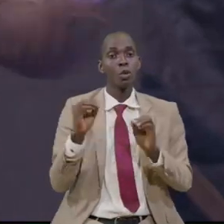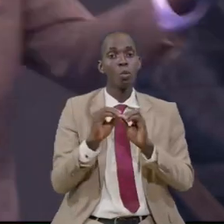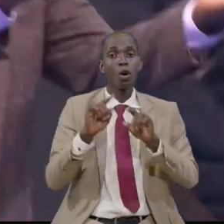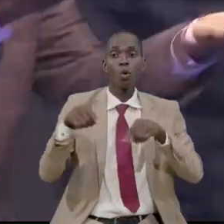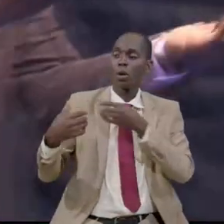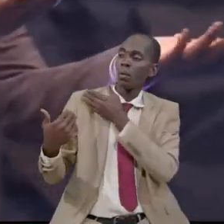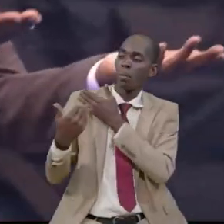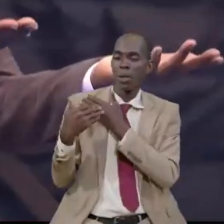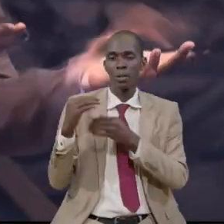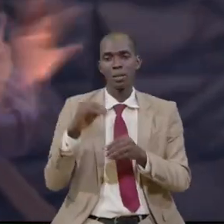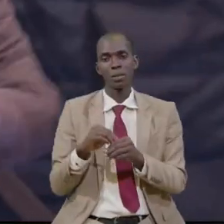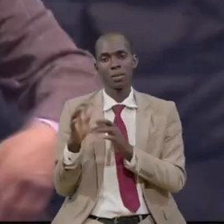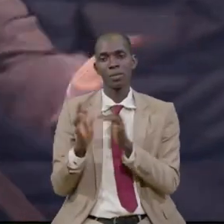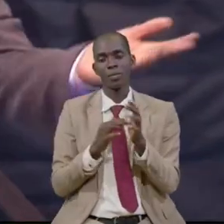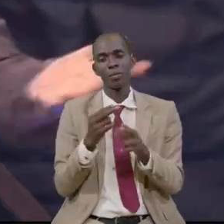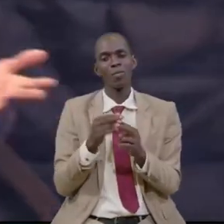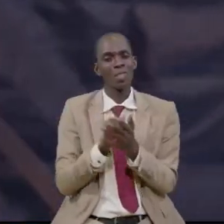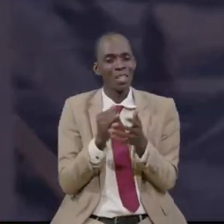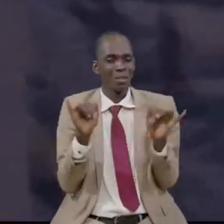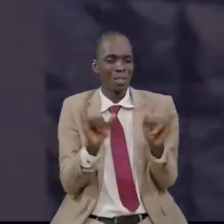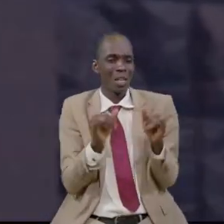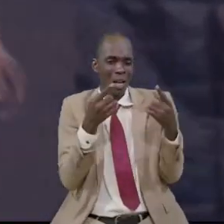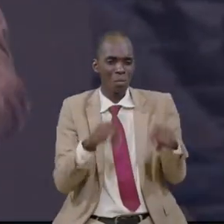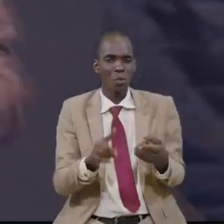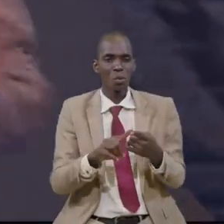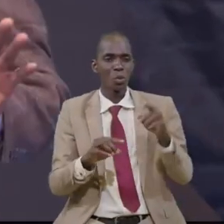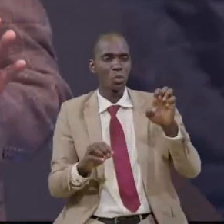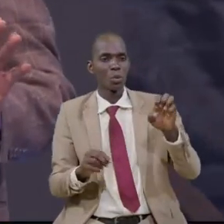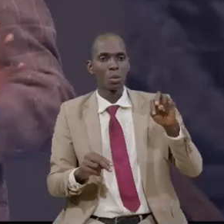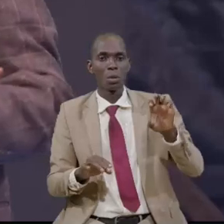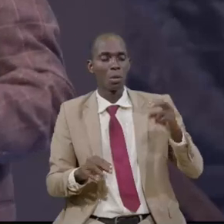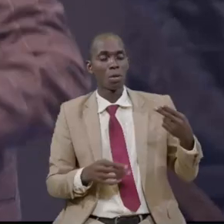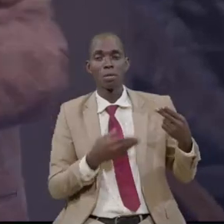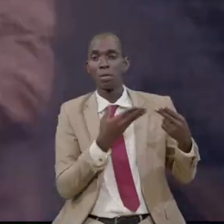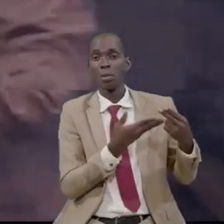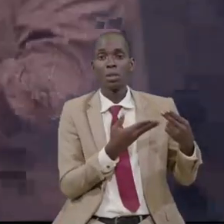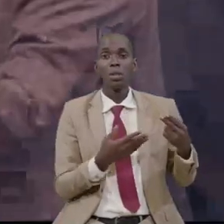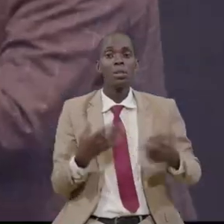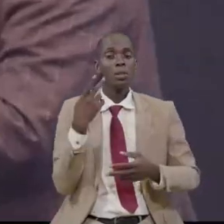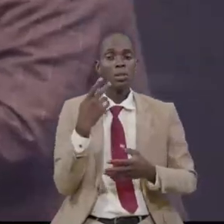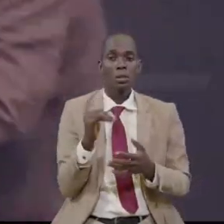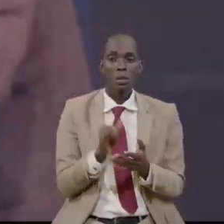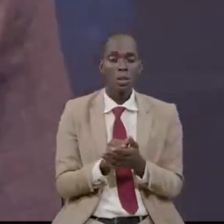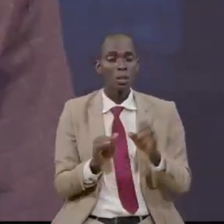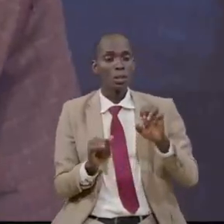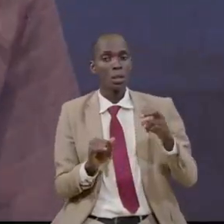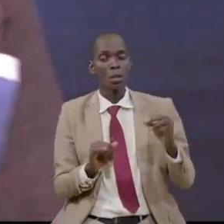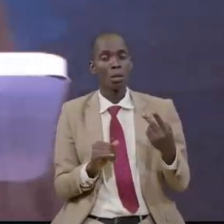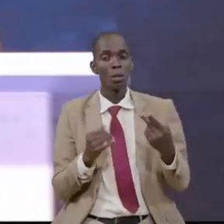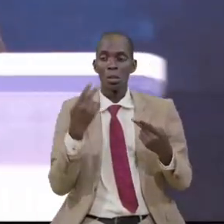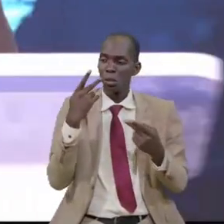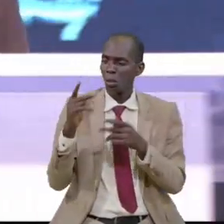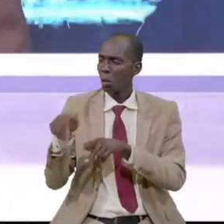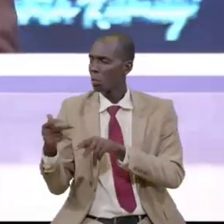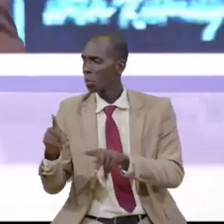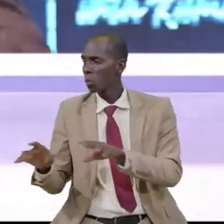Pas de retour. C'est ce qui était arrivé à Enoch. Il a vu les autres faisaient ce qu'ils voudraient faire. Et ils suivaient.